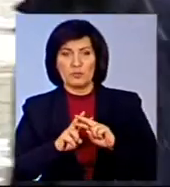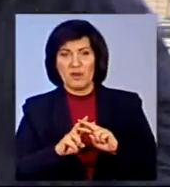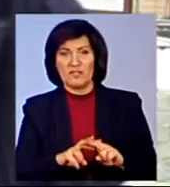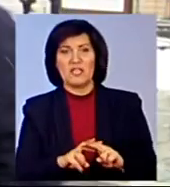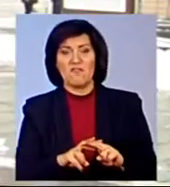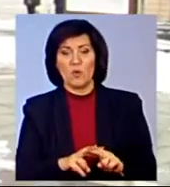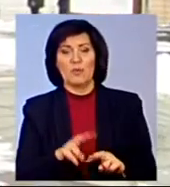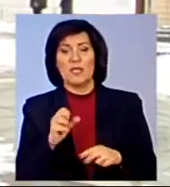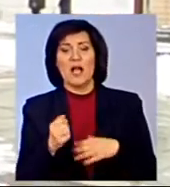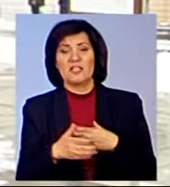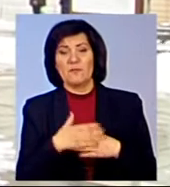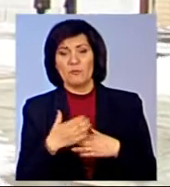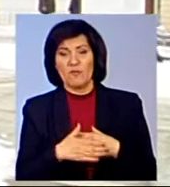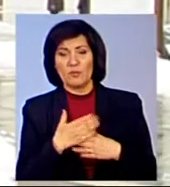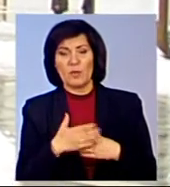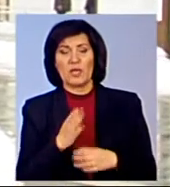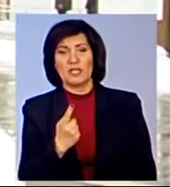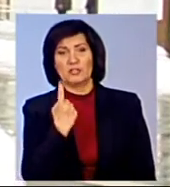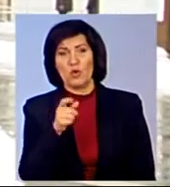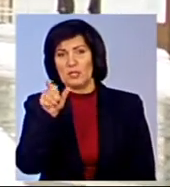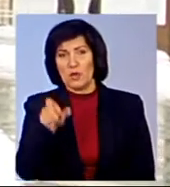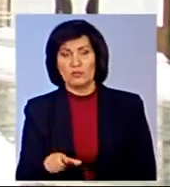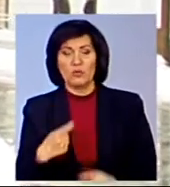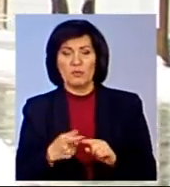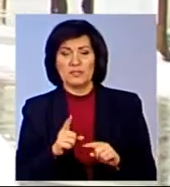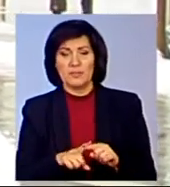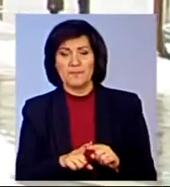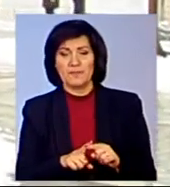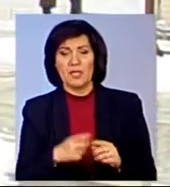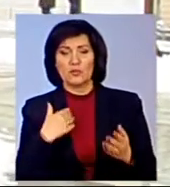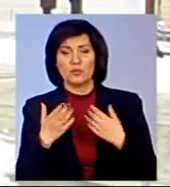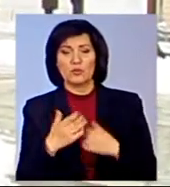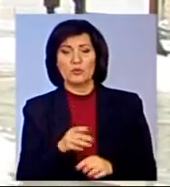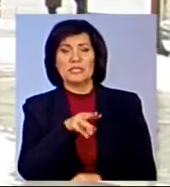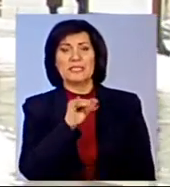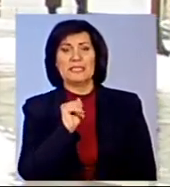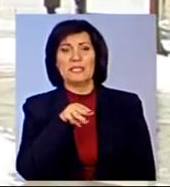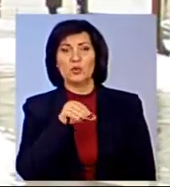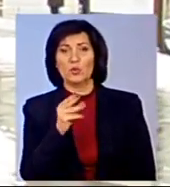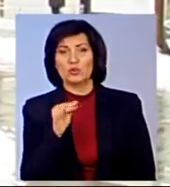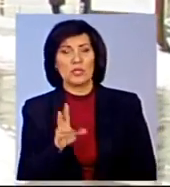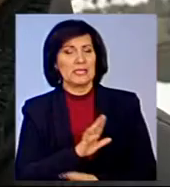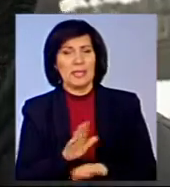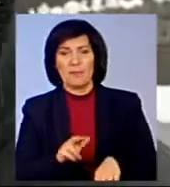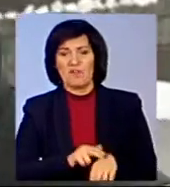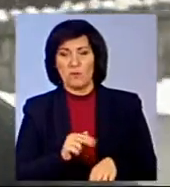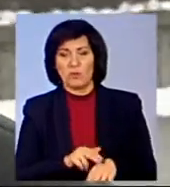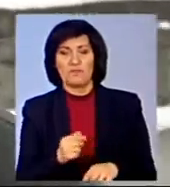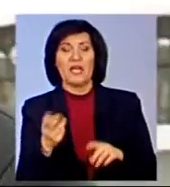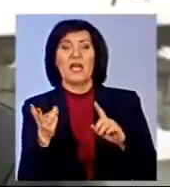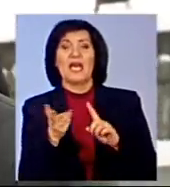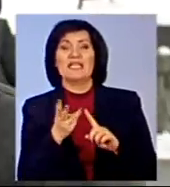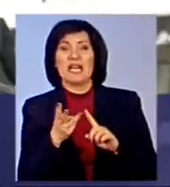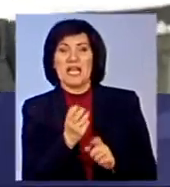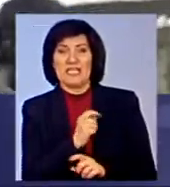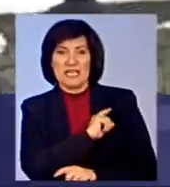але відбуває покарання лише 1 особа, і це стосується тітушок, але не правоохоронців. Третя сила – це люди,